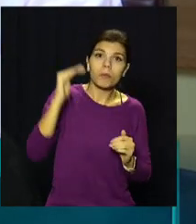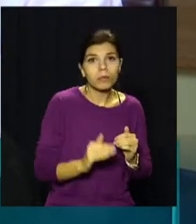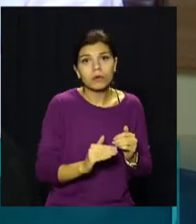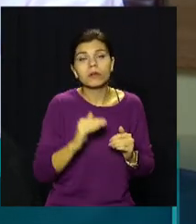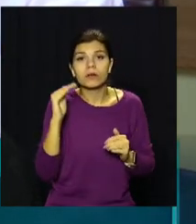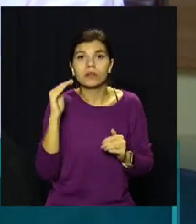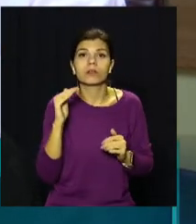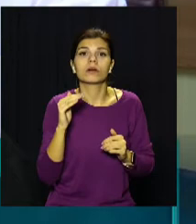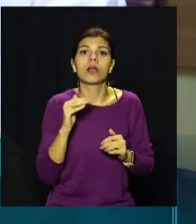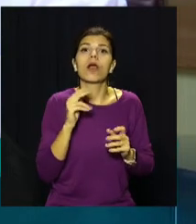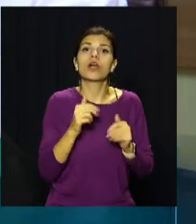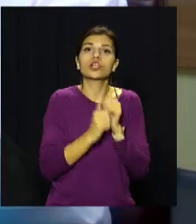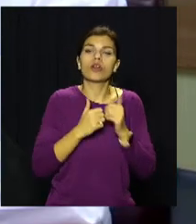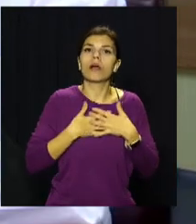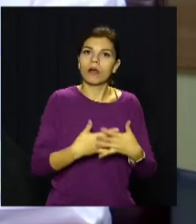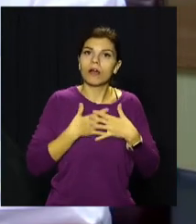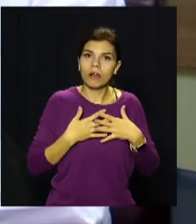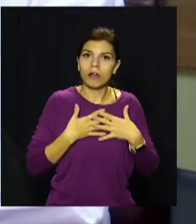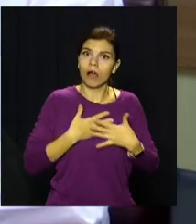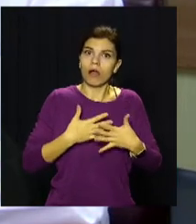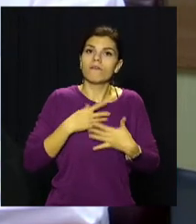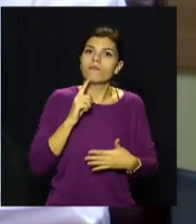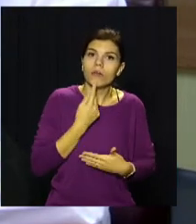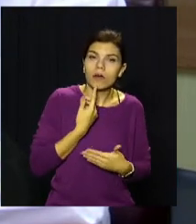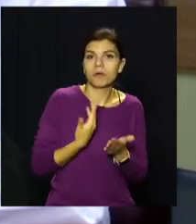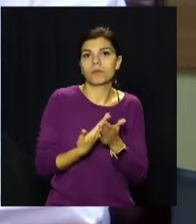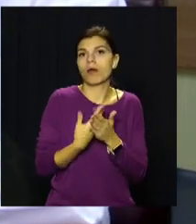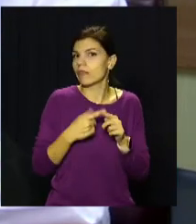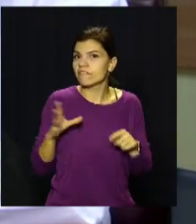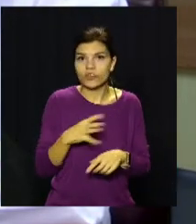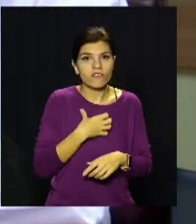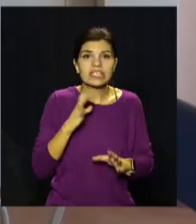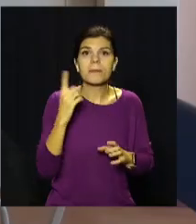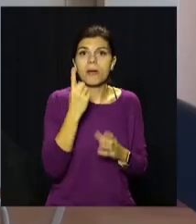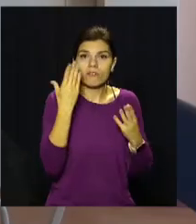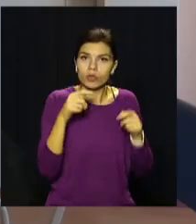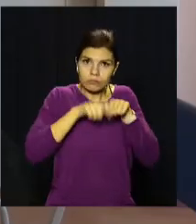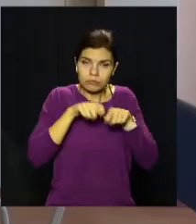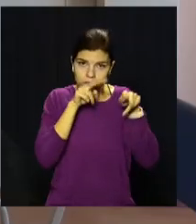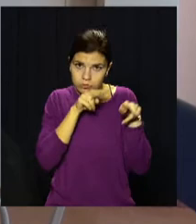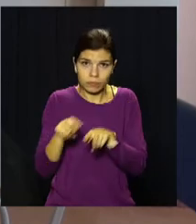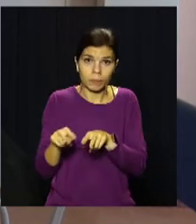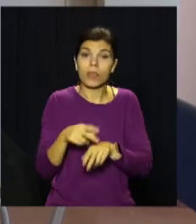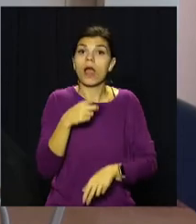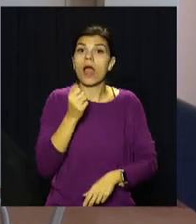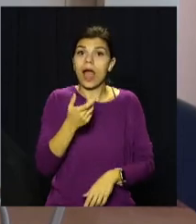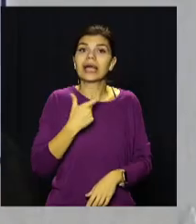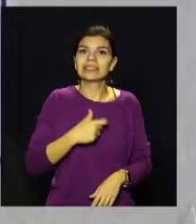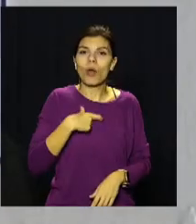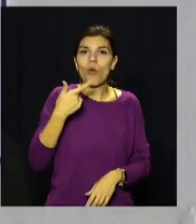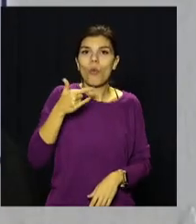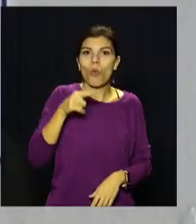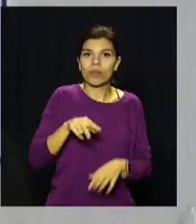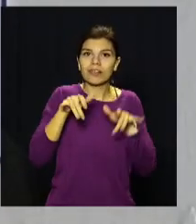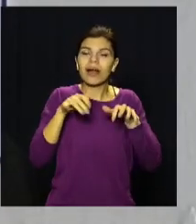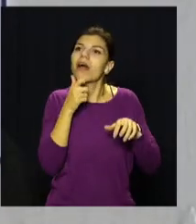вона, частоту дихальних рухів. Це все важливо з першого дня. А от самостійно нагуглювати собі діагноз лікарі